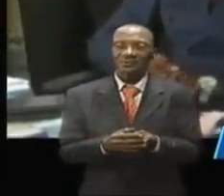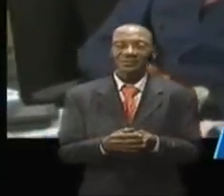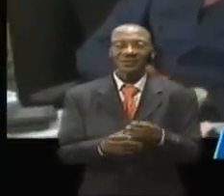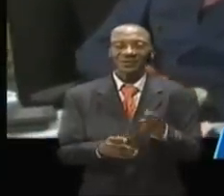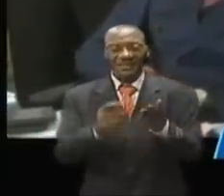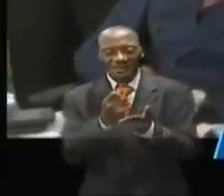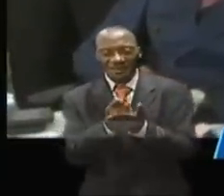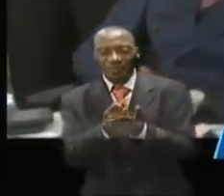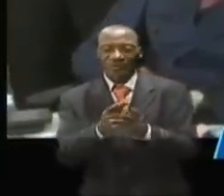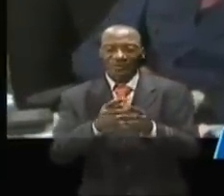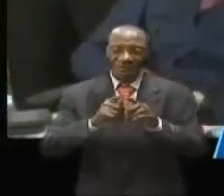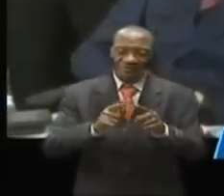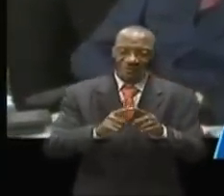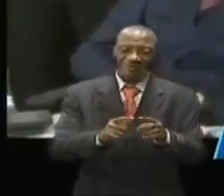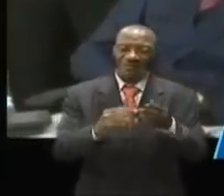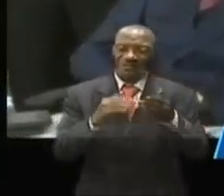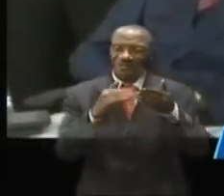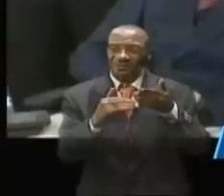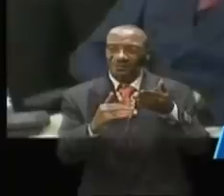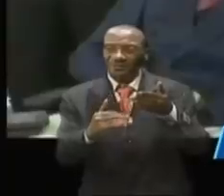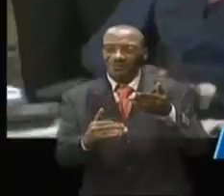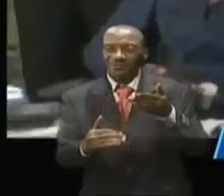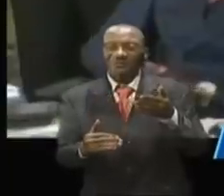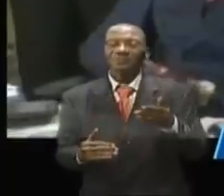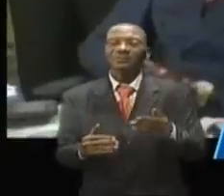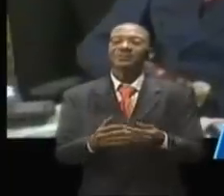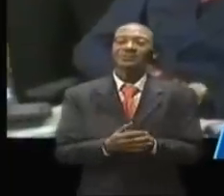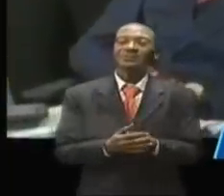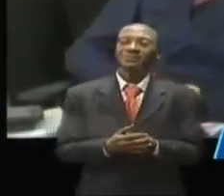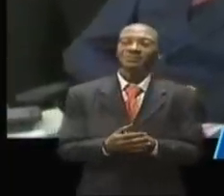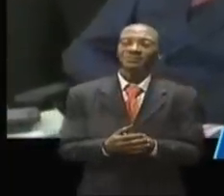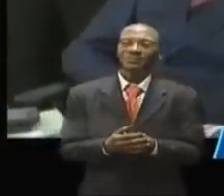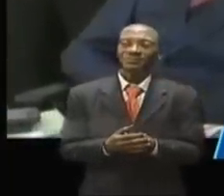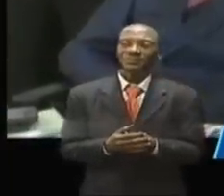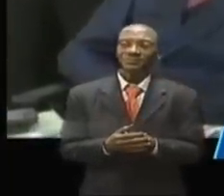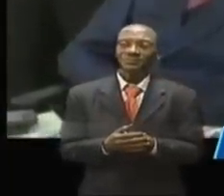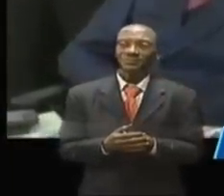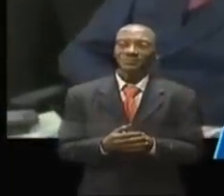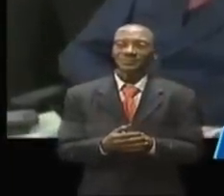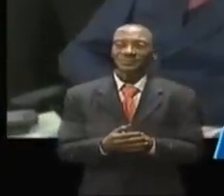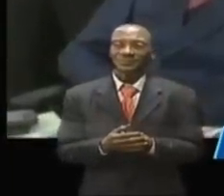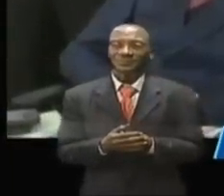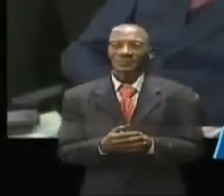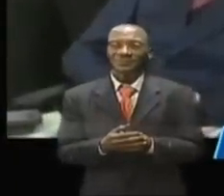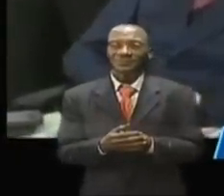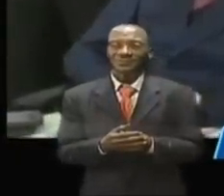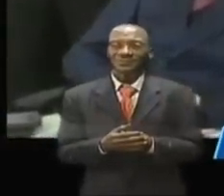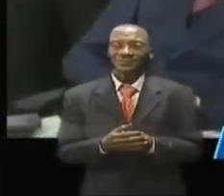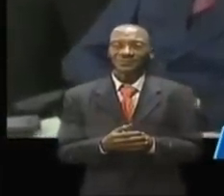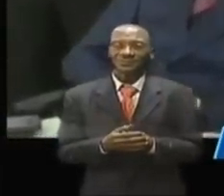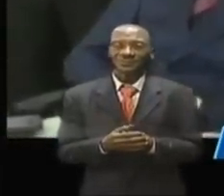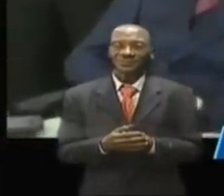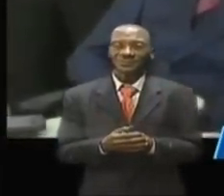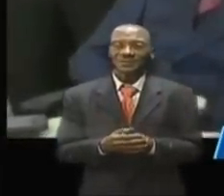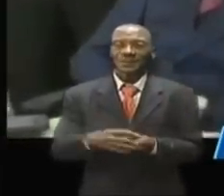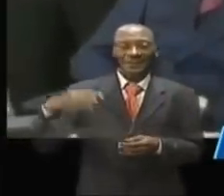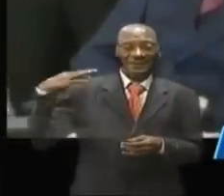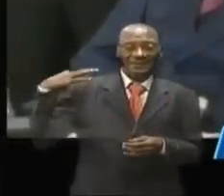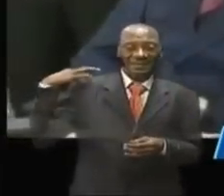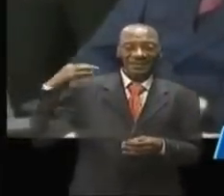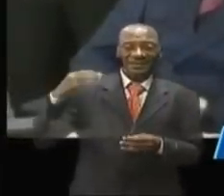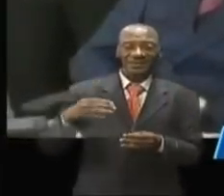CDT, suppléant Kata Konjibu, CC, est élu délégué titulaire.